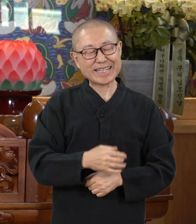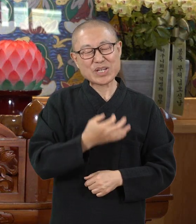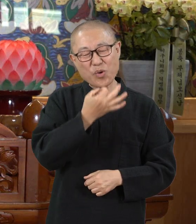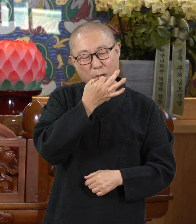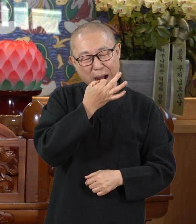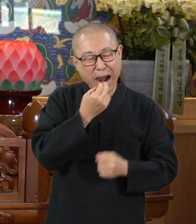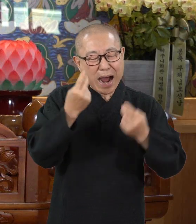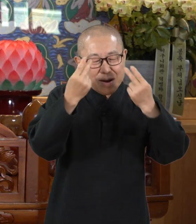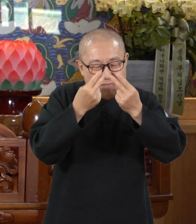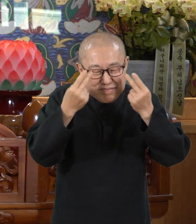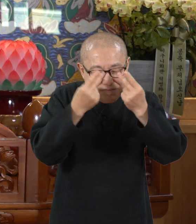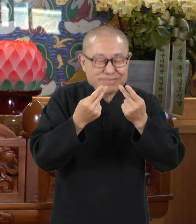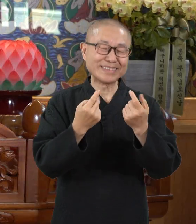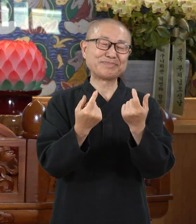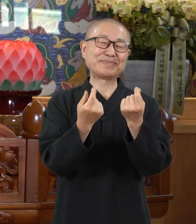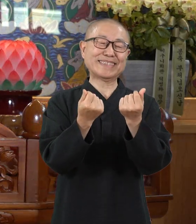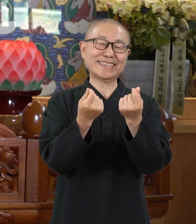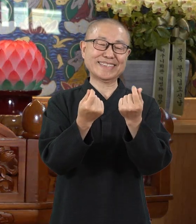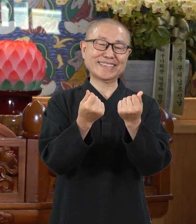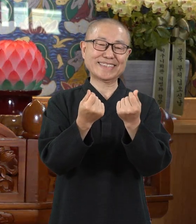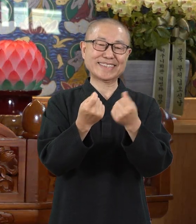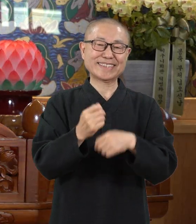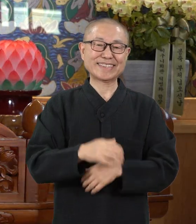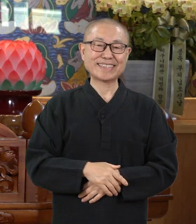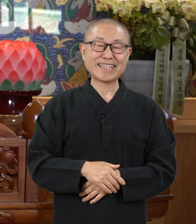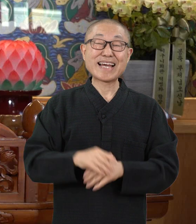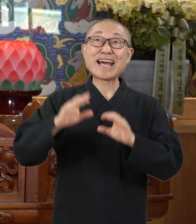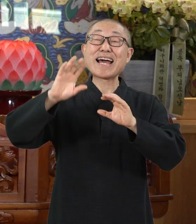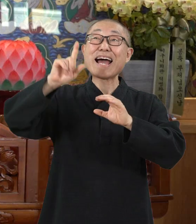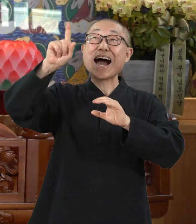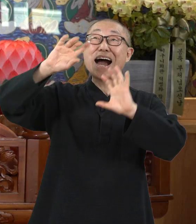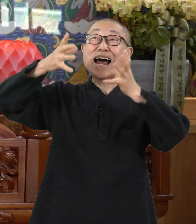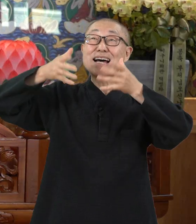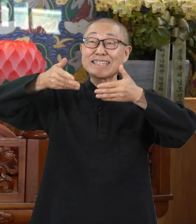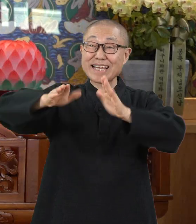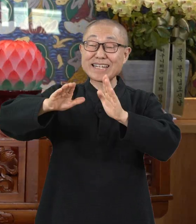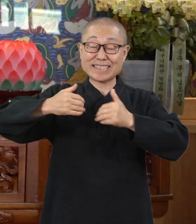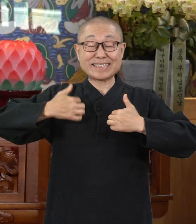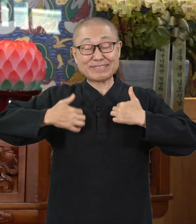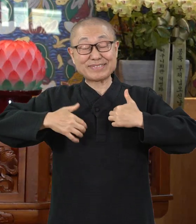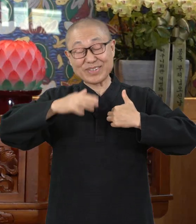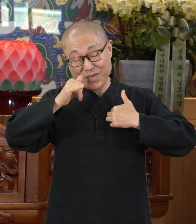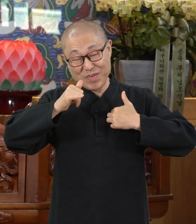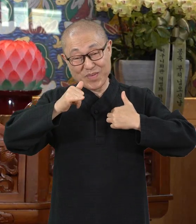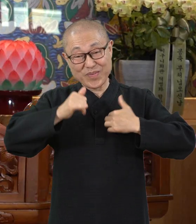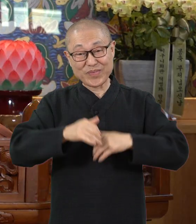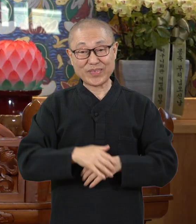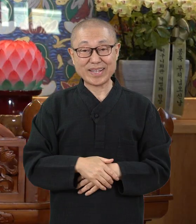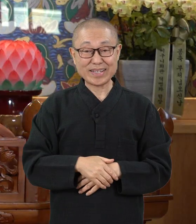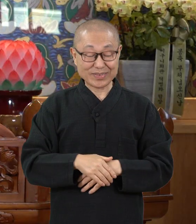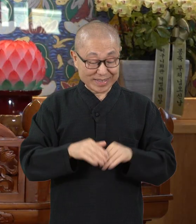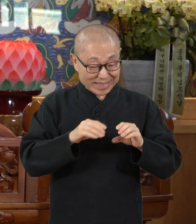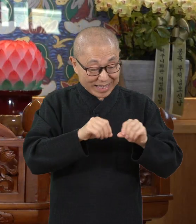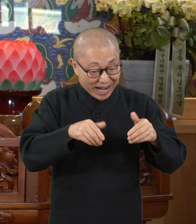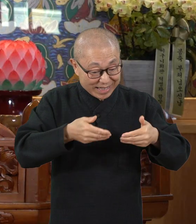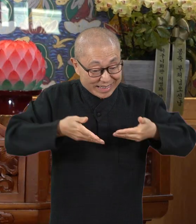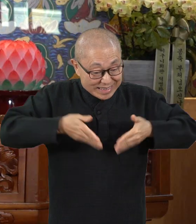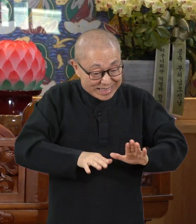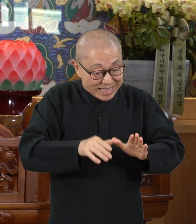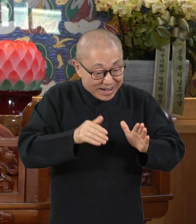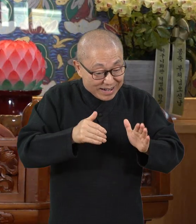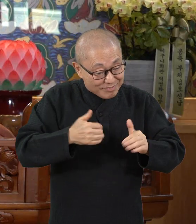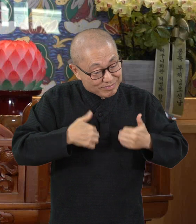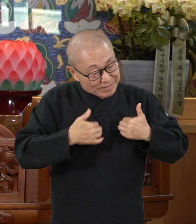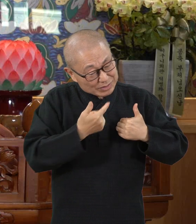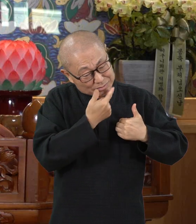욕망에 빠져서 허덕이는 일이다. 천상에 태어나서 즐거워하고 또 지상에 태어나서는